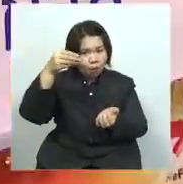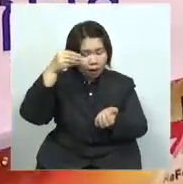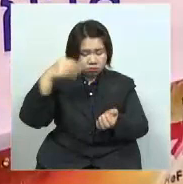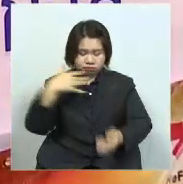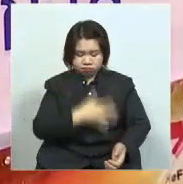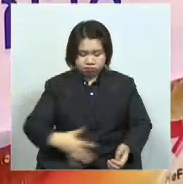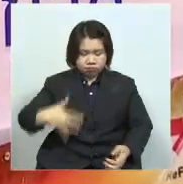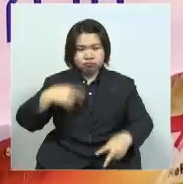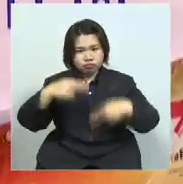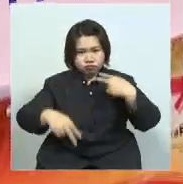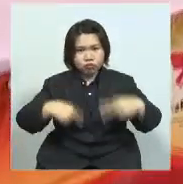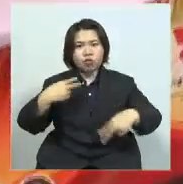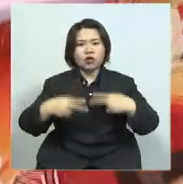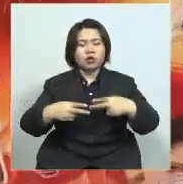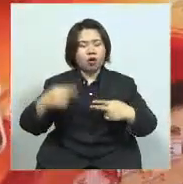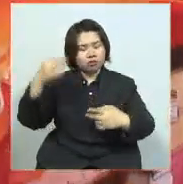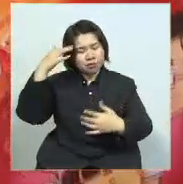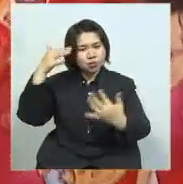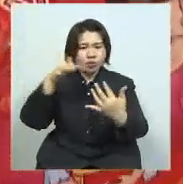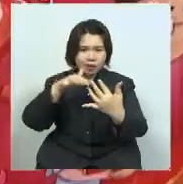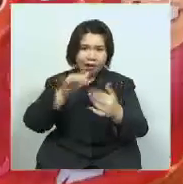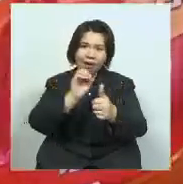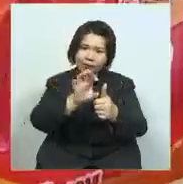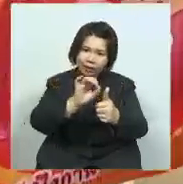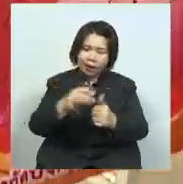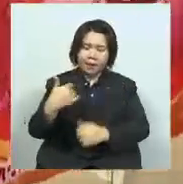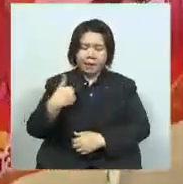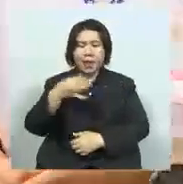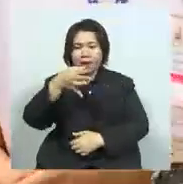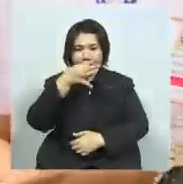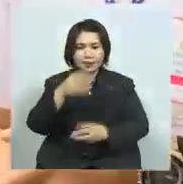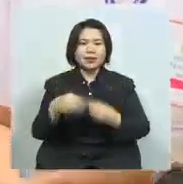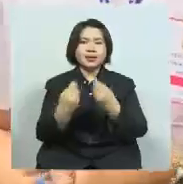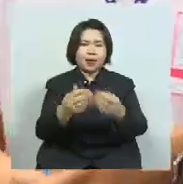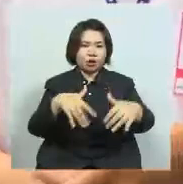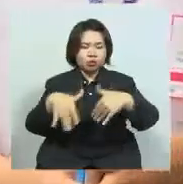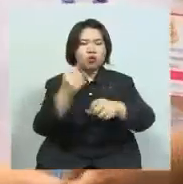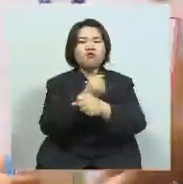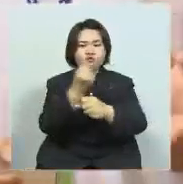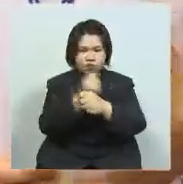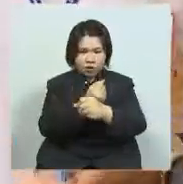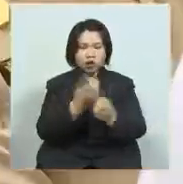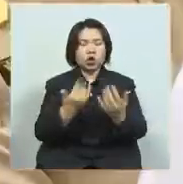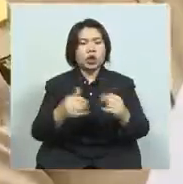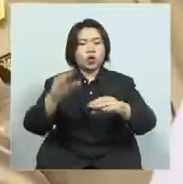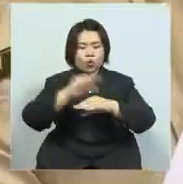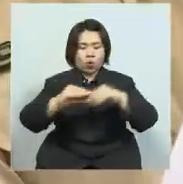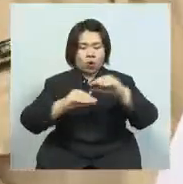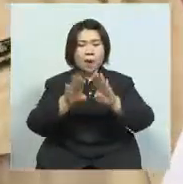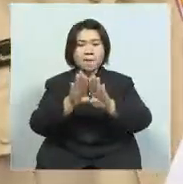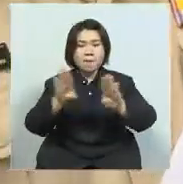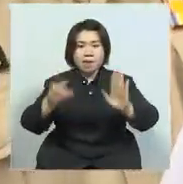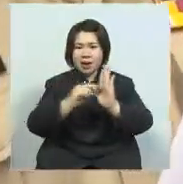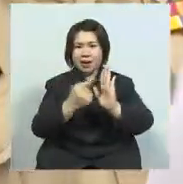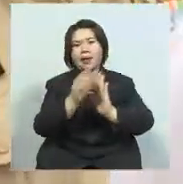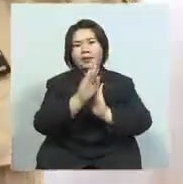บวงจรดูแลสุขภาพจิตแล้วก็แนะนำอาชีพฝึกอาชีพให้กับประชาชนซึ่งเป็นการเปิดตัวโครงการที่จังหวัดบึงกาฬเป็น